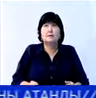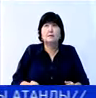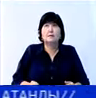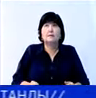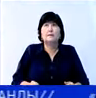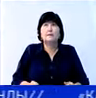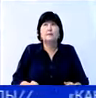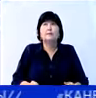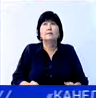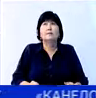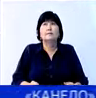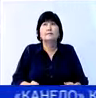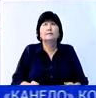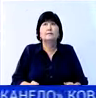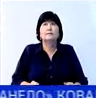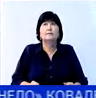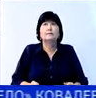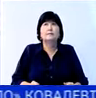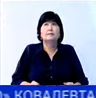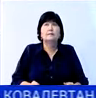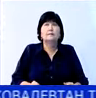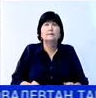Құжатыңыз көрсеттіңіз ба? Құжатыңыз бар ма?